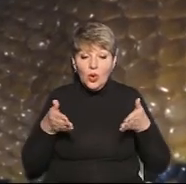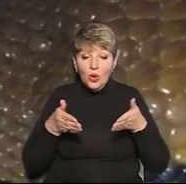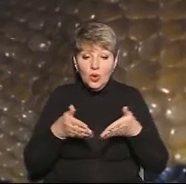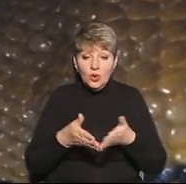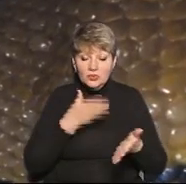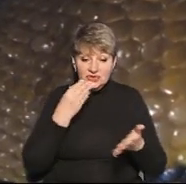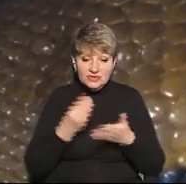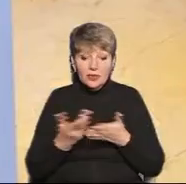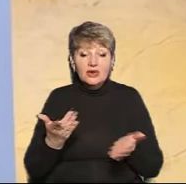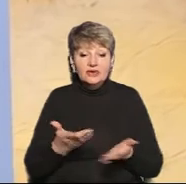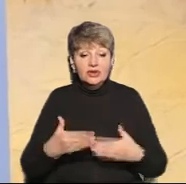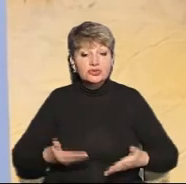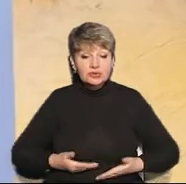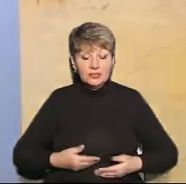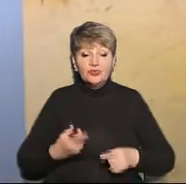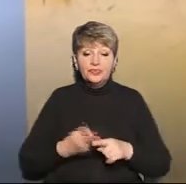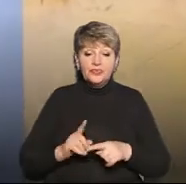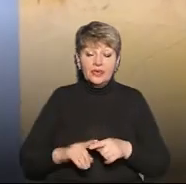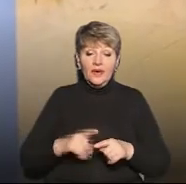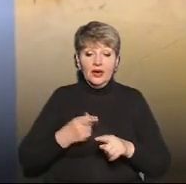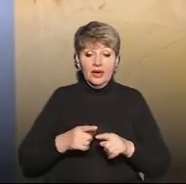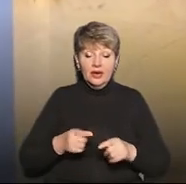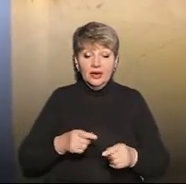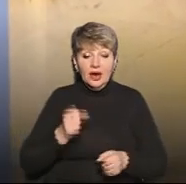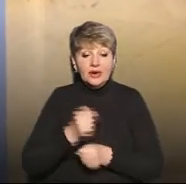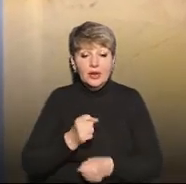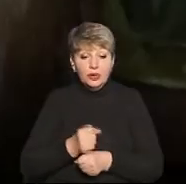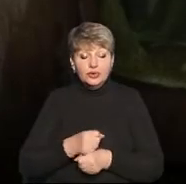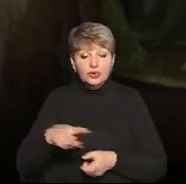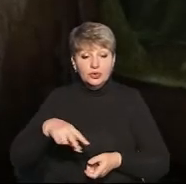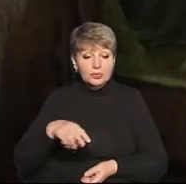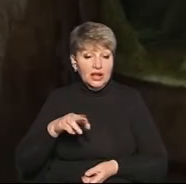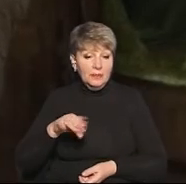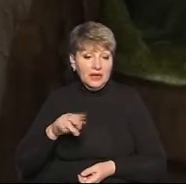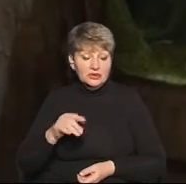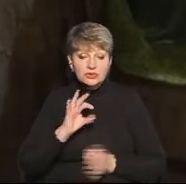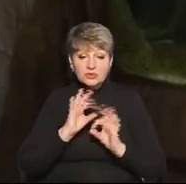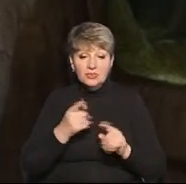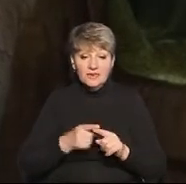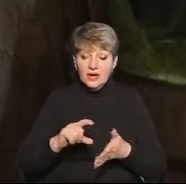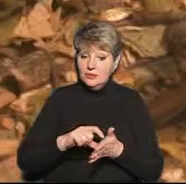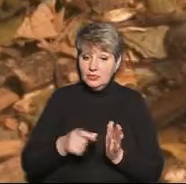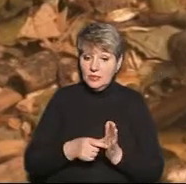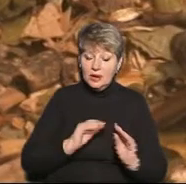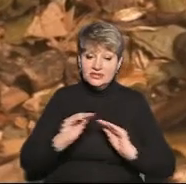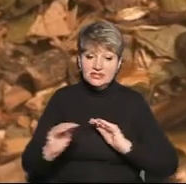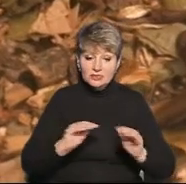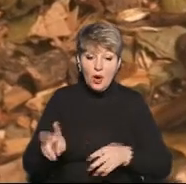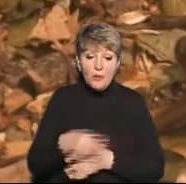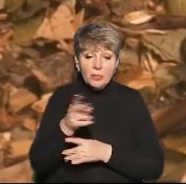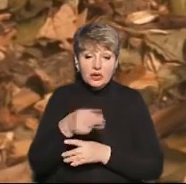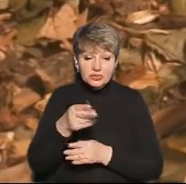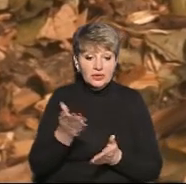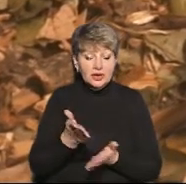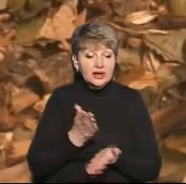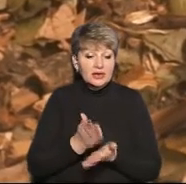свого тераріуму, в якому живуть. Це зоологиня відділу акватераріуму Людмила Мельниченко. Розповідає, у цьому приміщенні розміщені плазуни, які